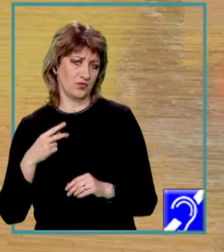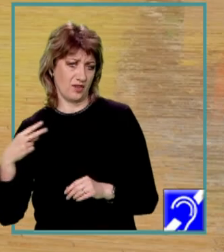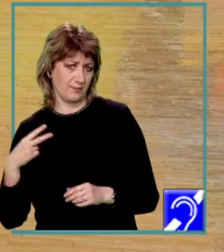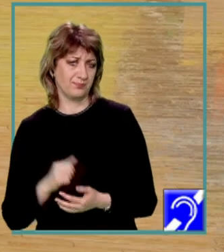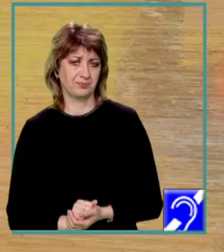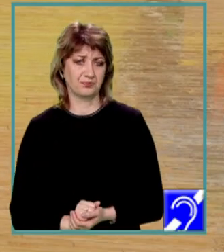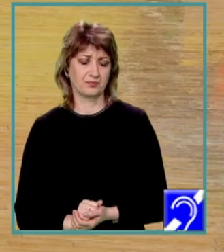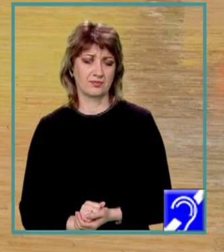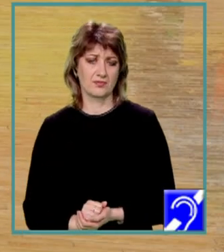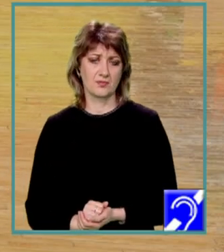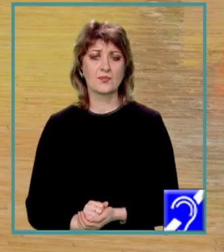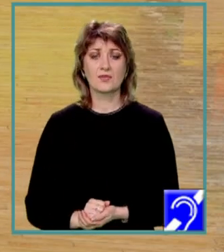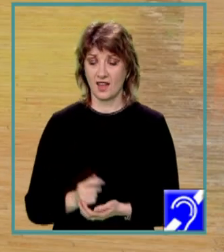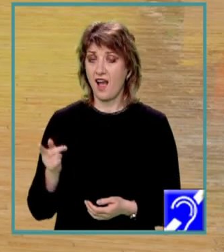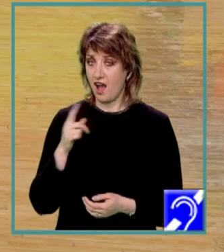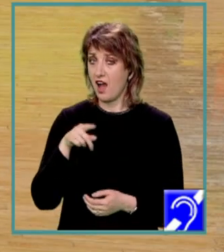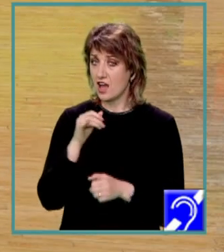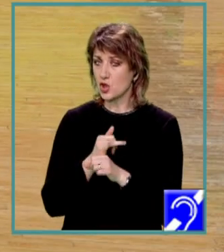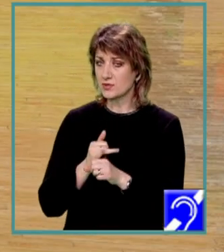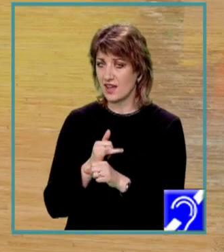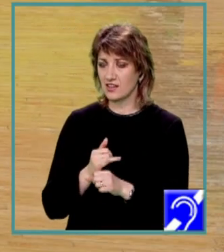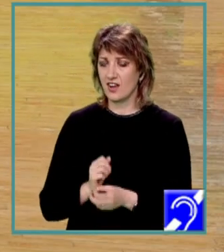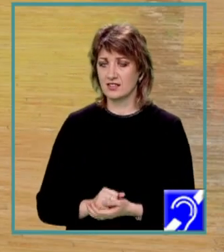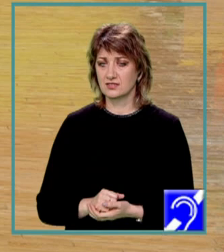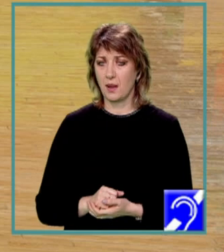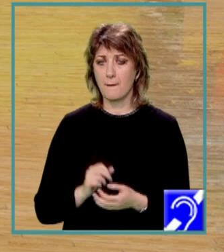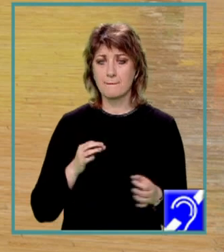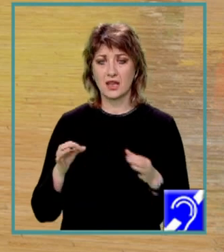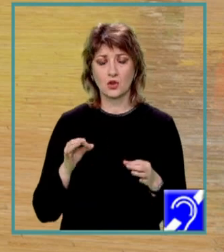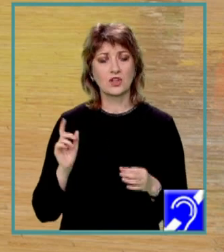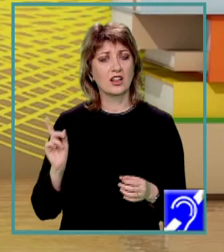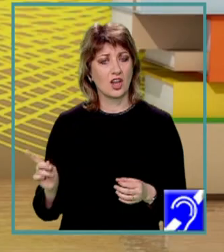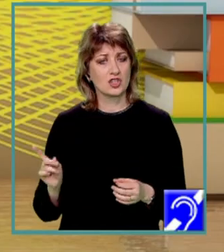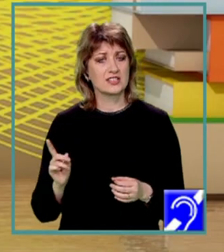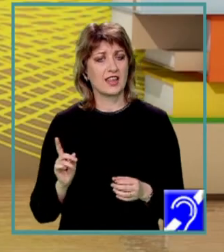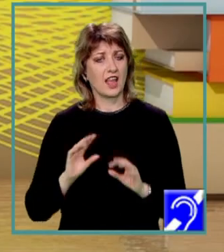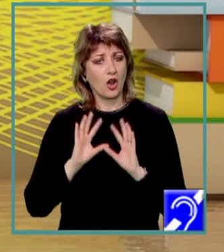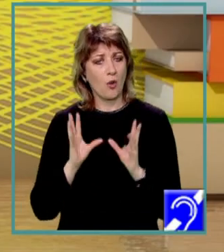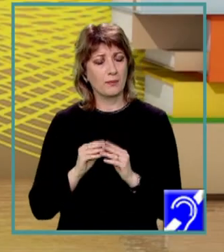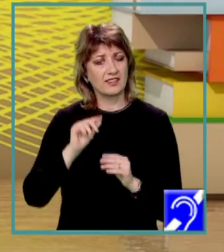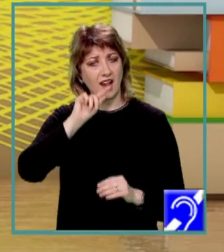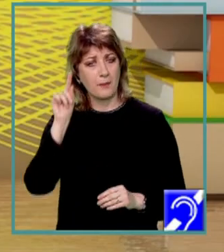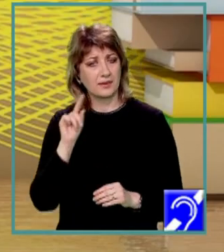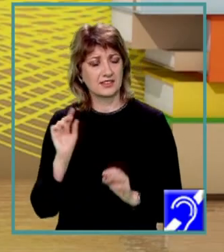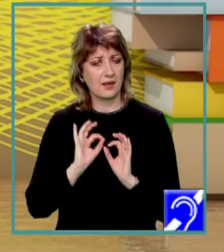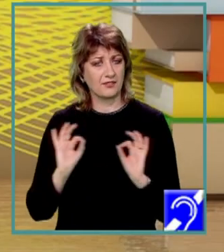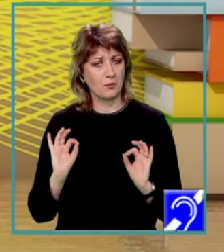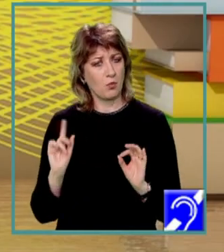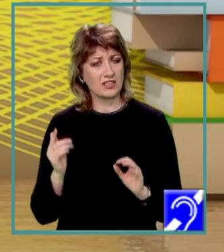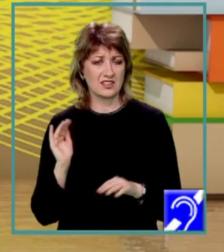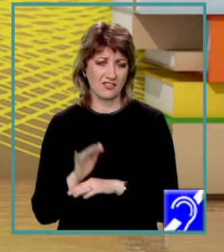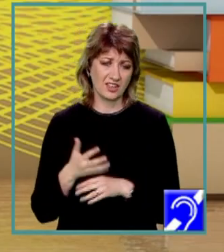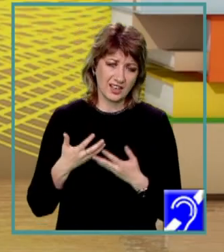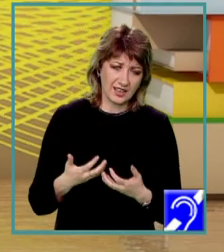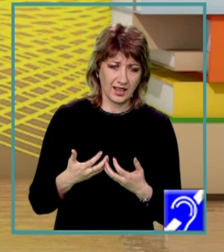evident că Ați observat și voi metoda aceasta de a completa la pătrat perfect poate să devină greoaie